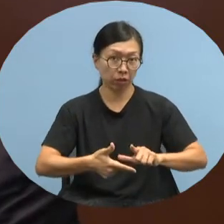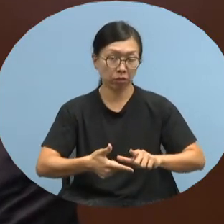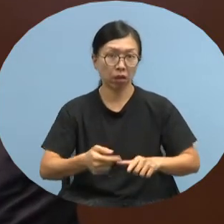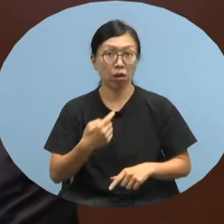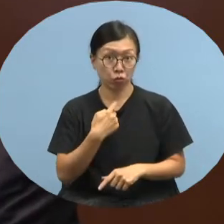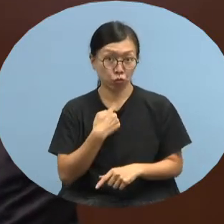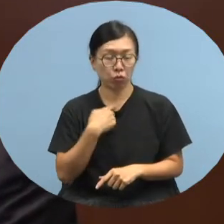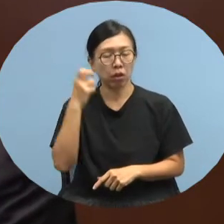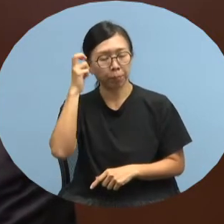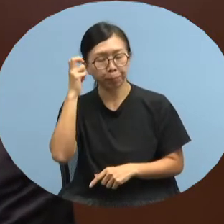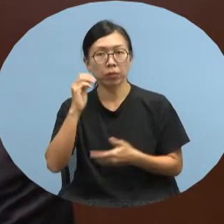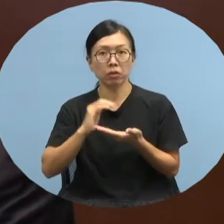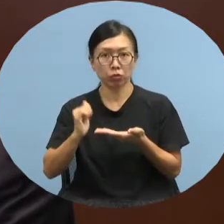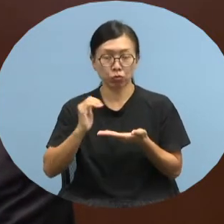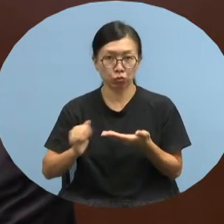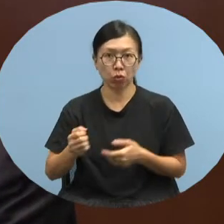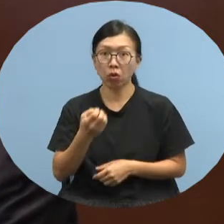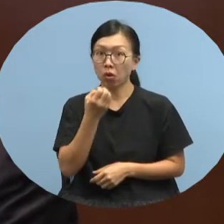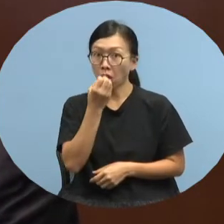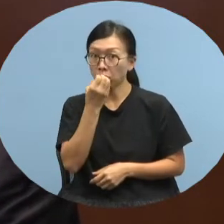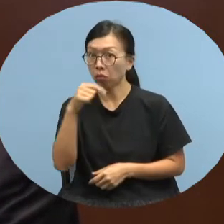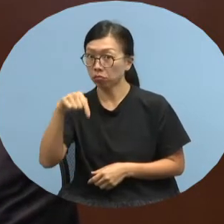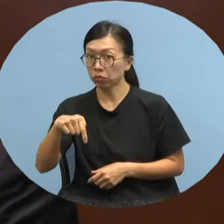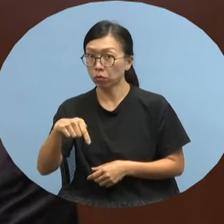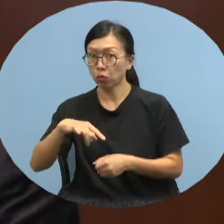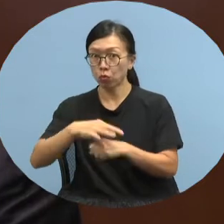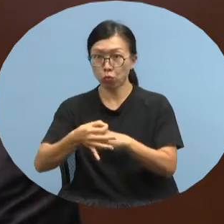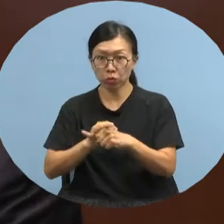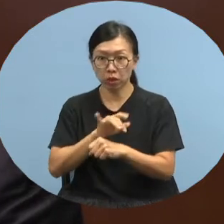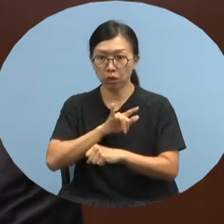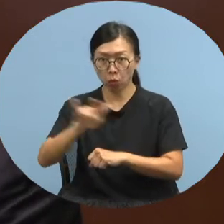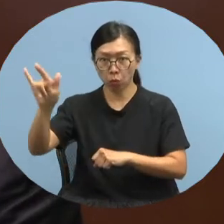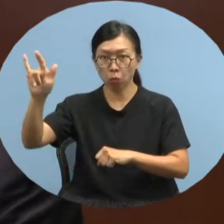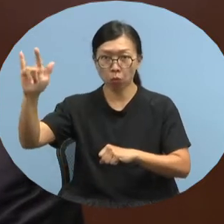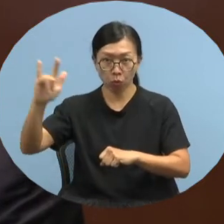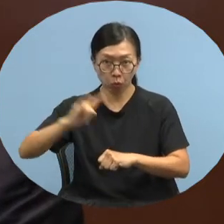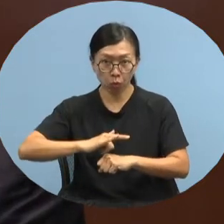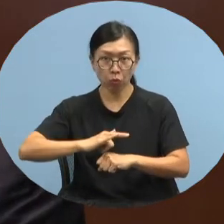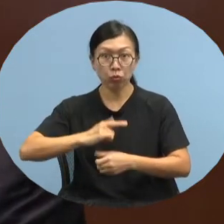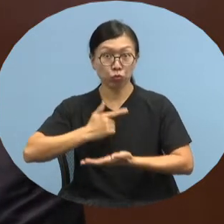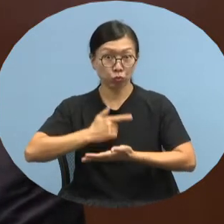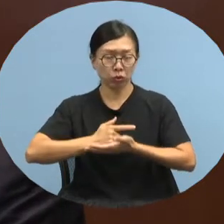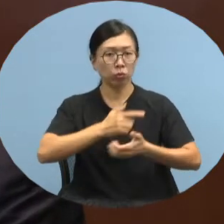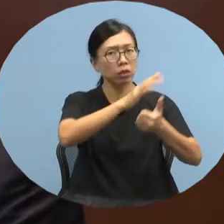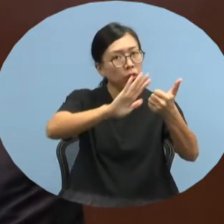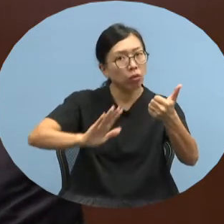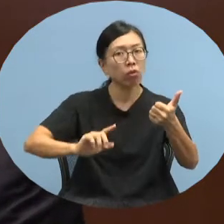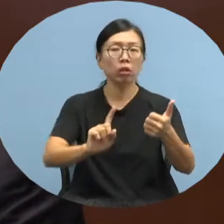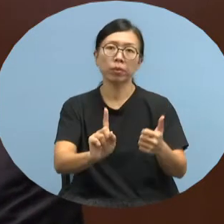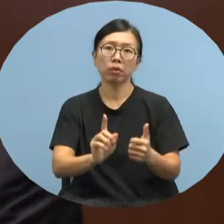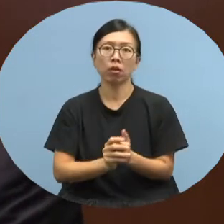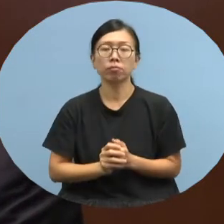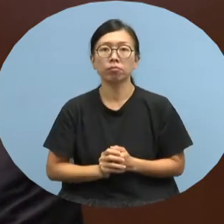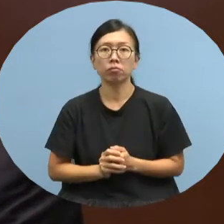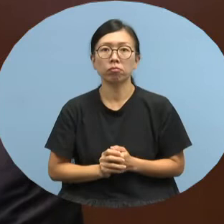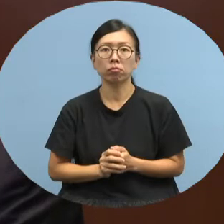是顧及對香港作為國際航空樞紐的潛在影響，亦